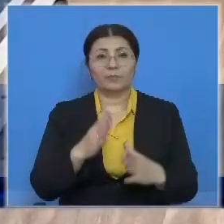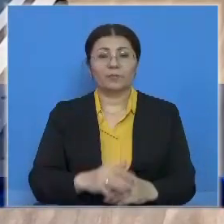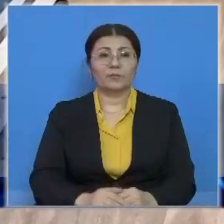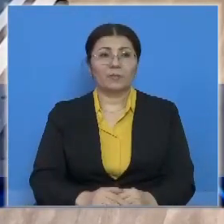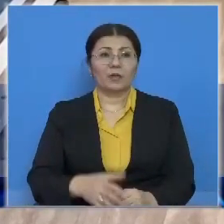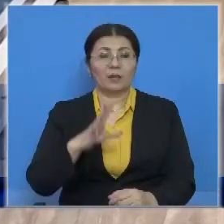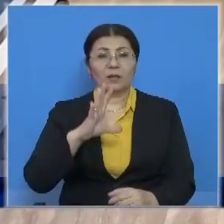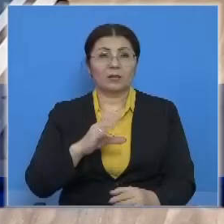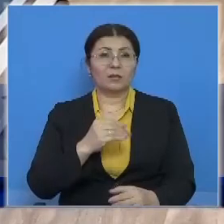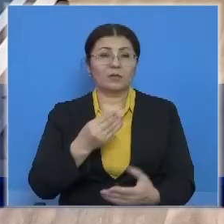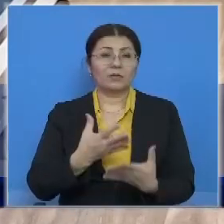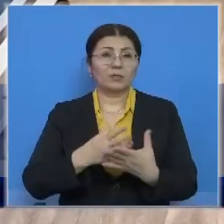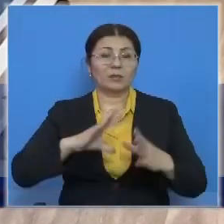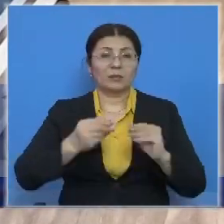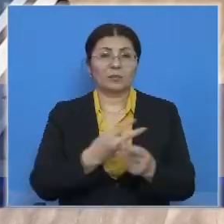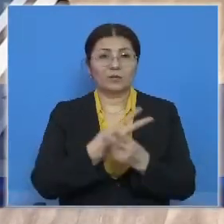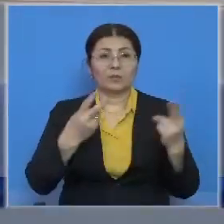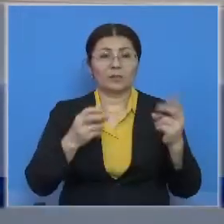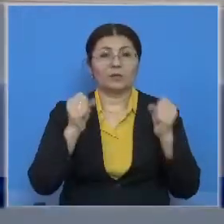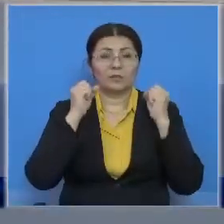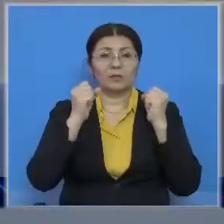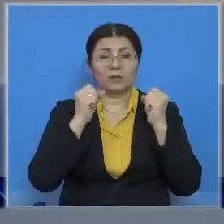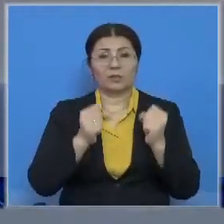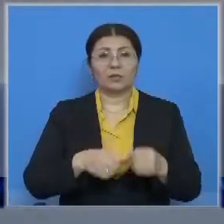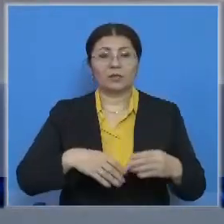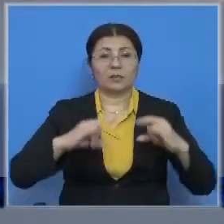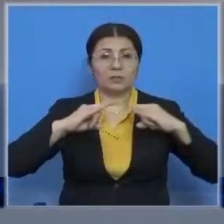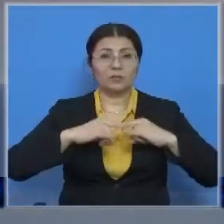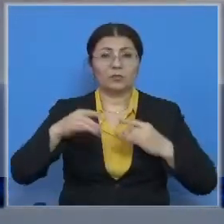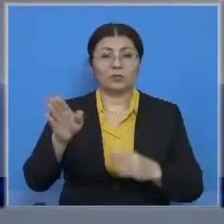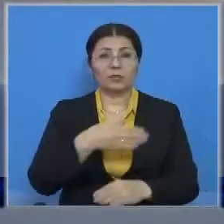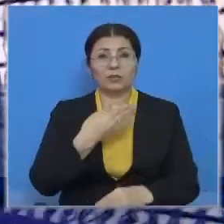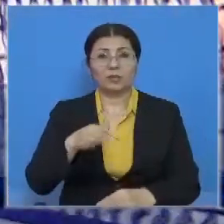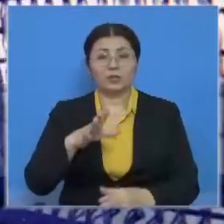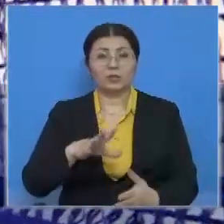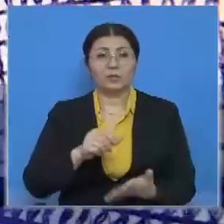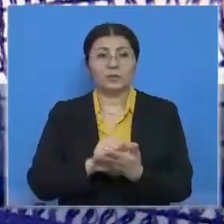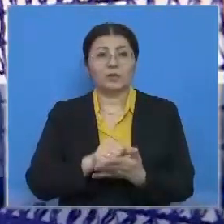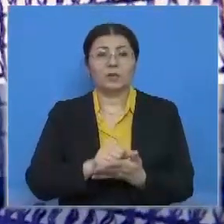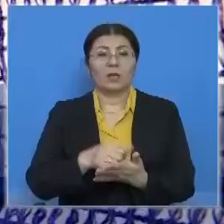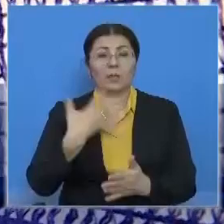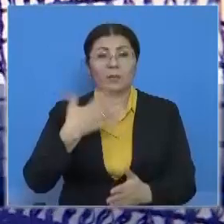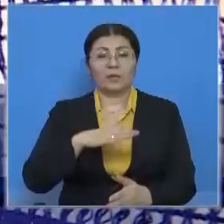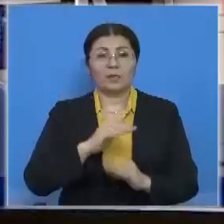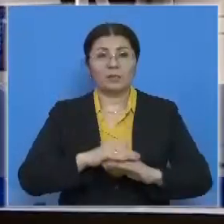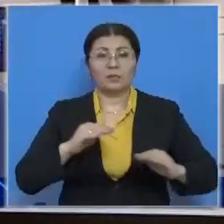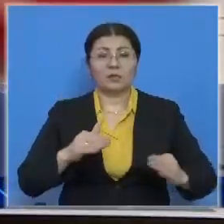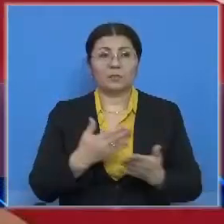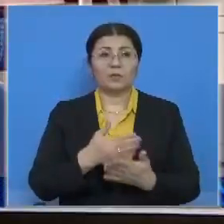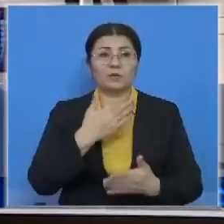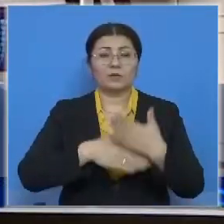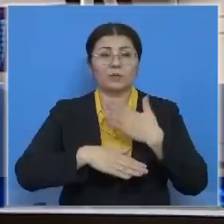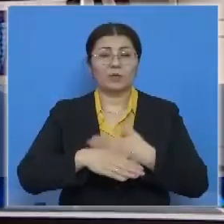хорошие результаты показывают карабутарские спортсмены в настольном теннисе в общей сложности секцию посещают порядка 50 ребят проблем